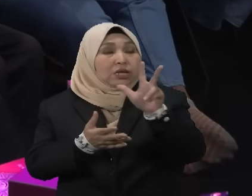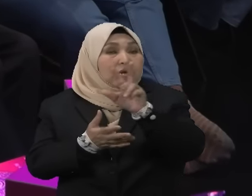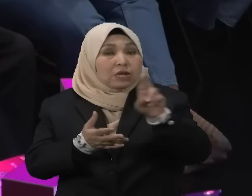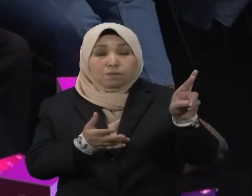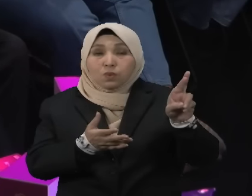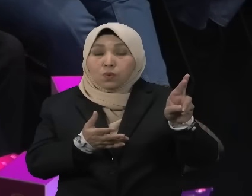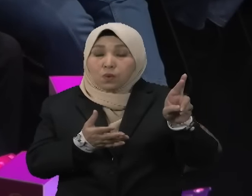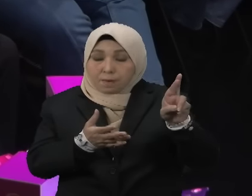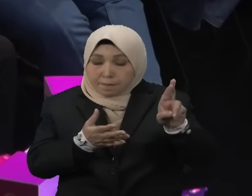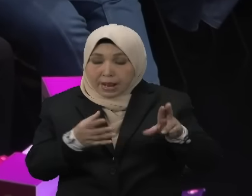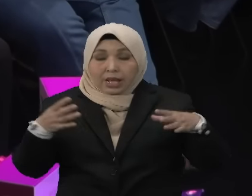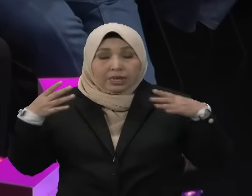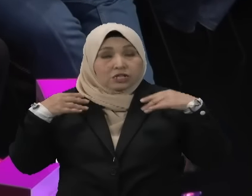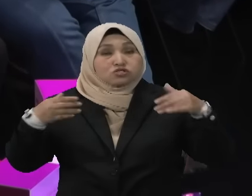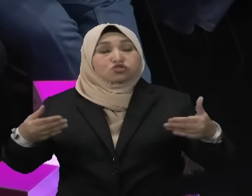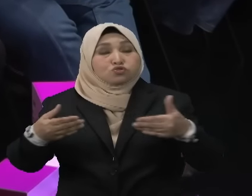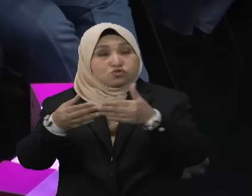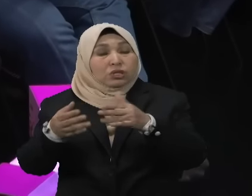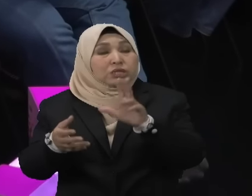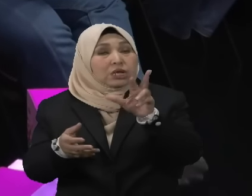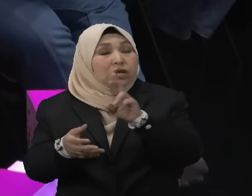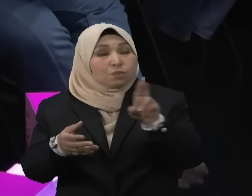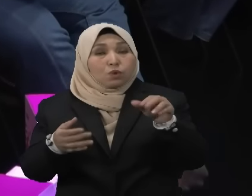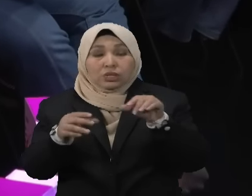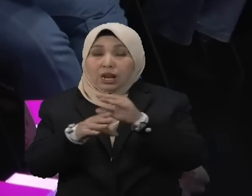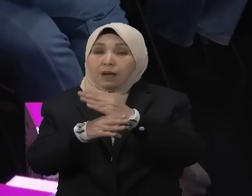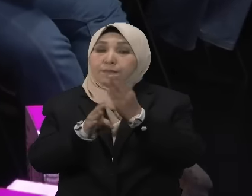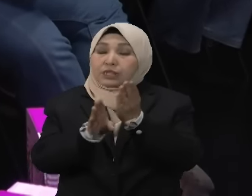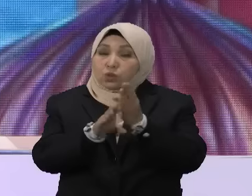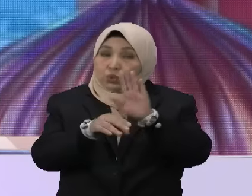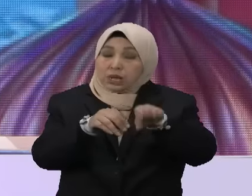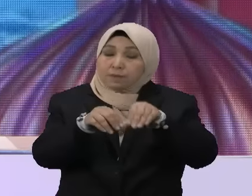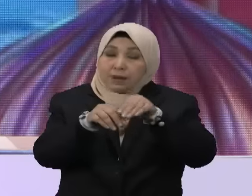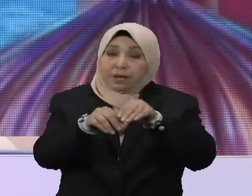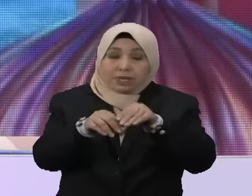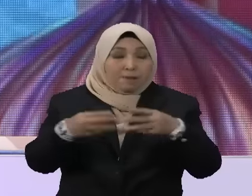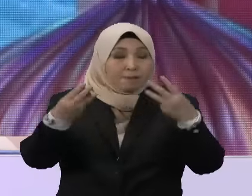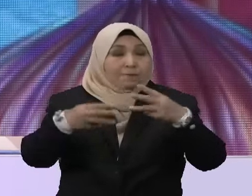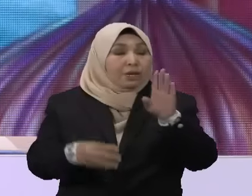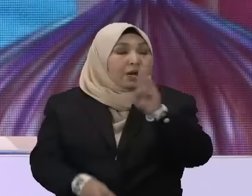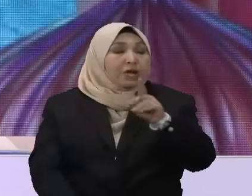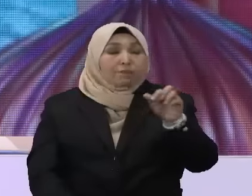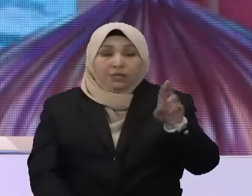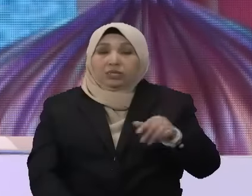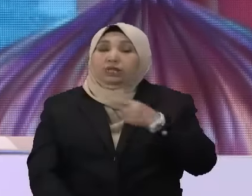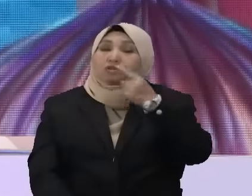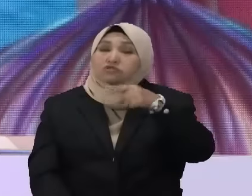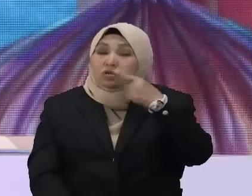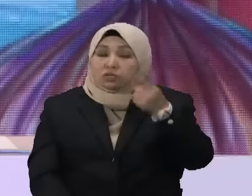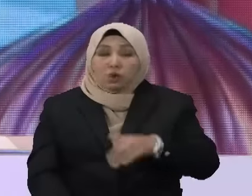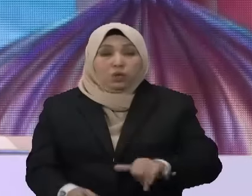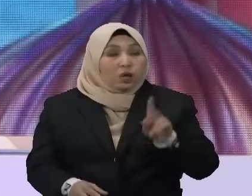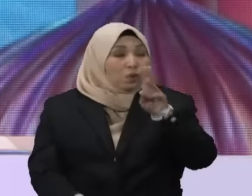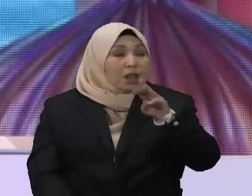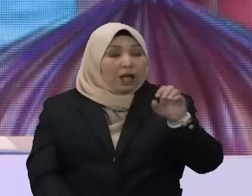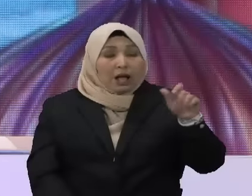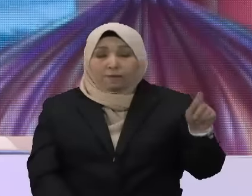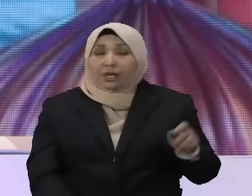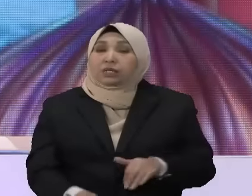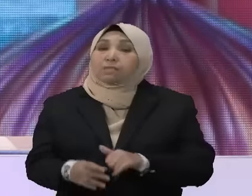malaikat yang seterusnya. 3,000 itu adalah dalam bentuk tambahan pada peperangan Badar. Itu yang dikatakan oleh ulama tafsir dalam mentafsirkan